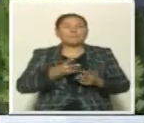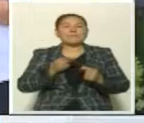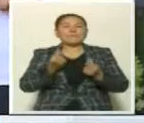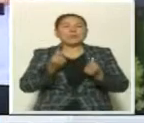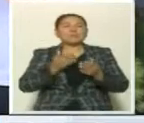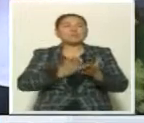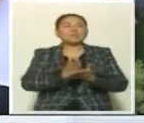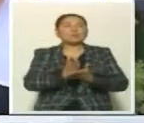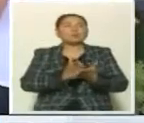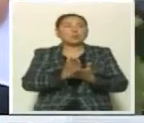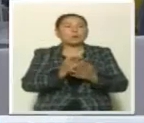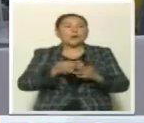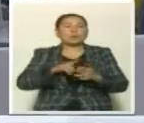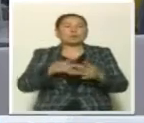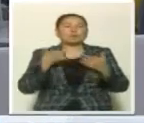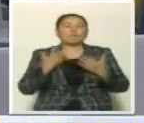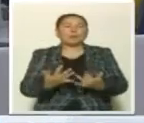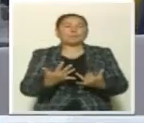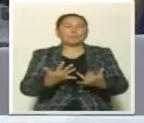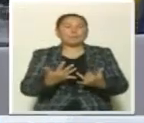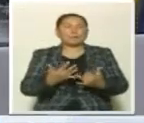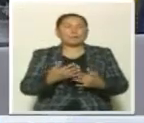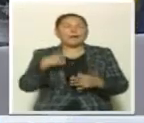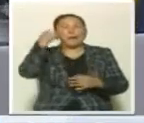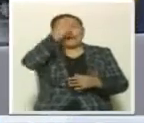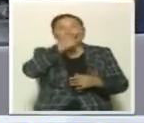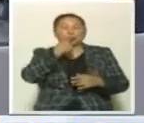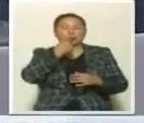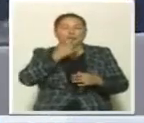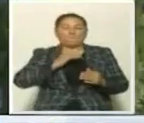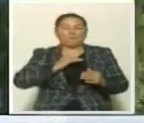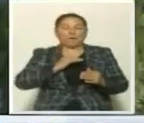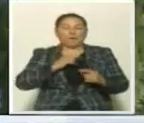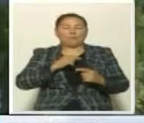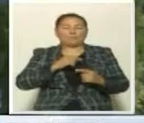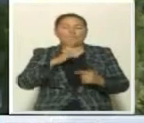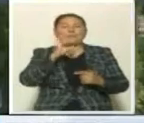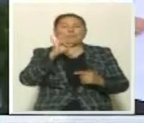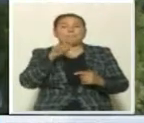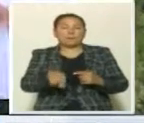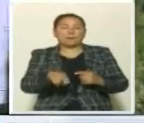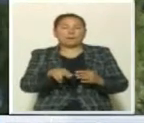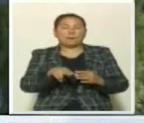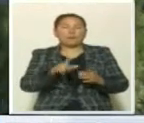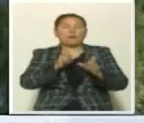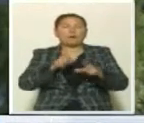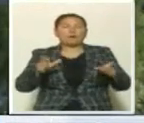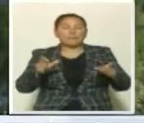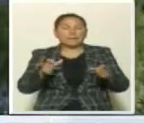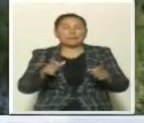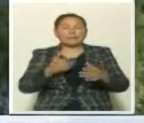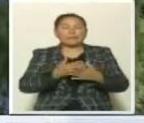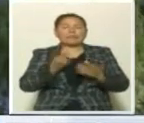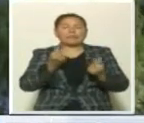услуги, которые требуются для их клиентов. При этом, конечно, нам хотелось бы, чтобы вы обратили и